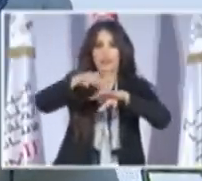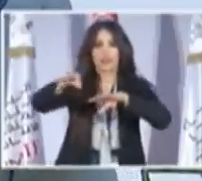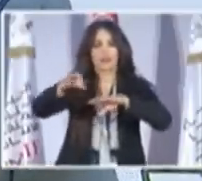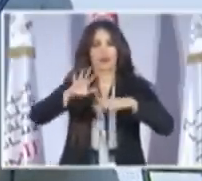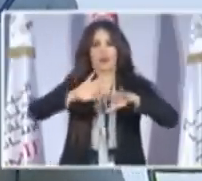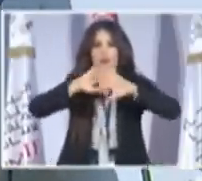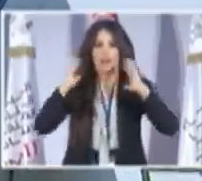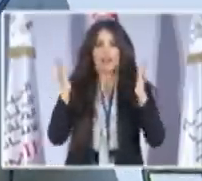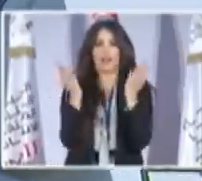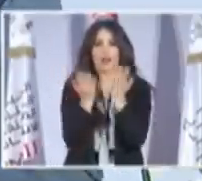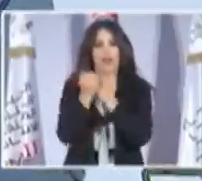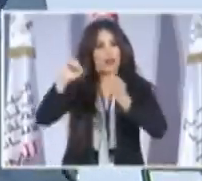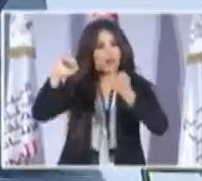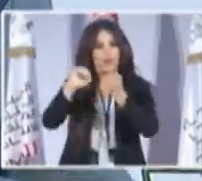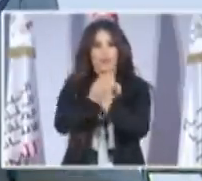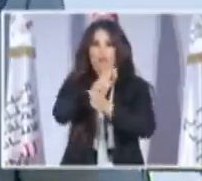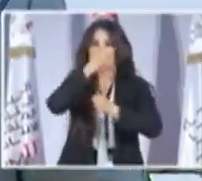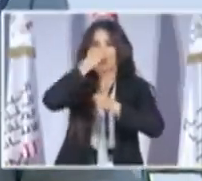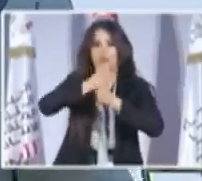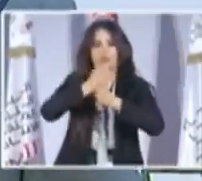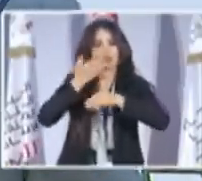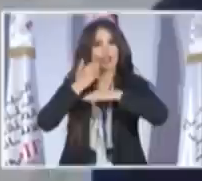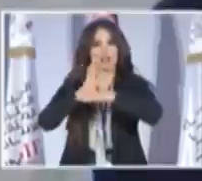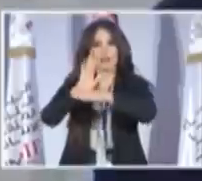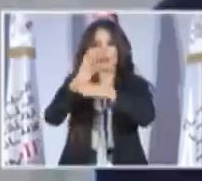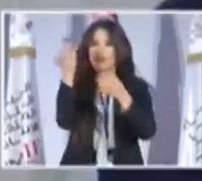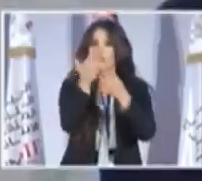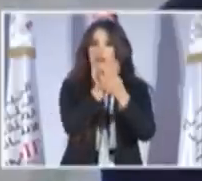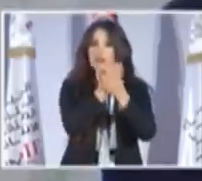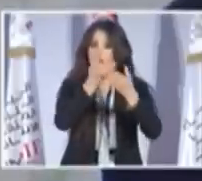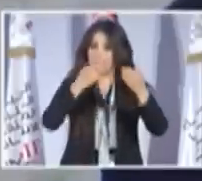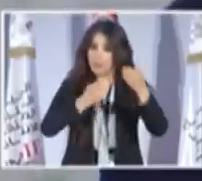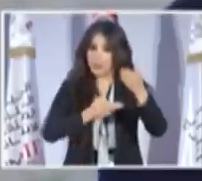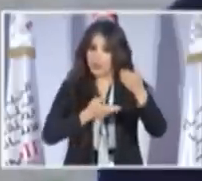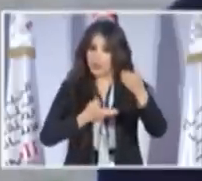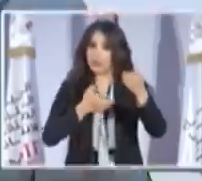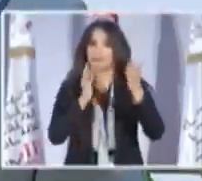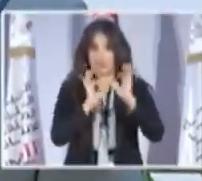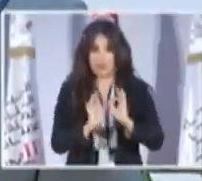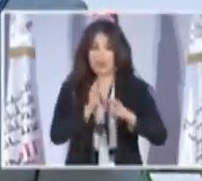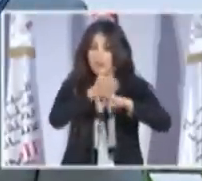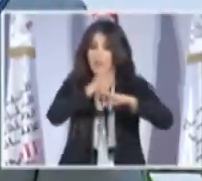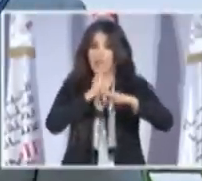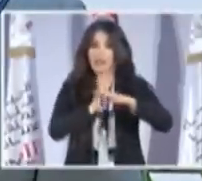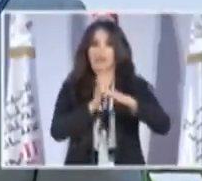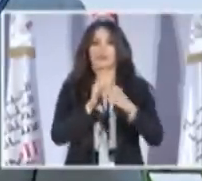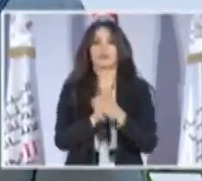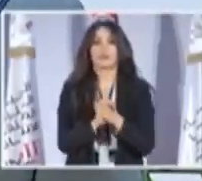المتاحه واحالت الينا محاضر التجميع